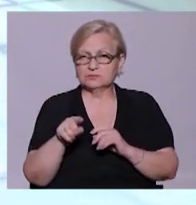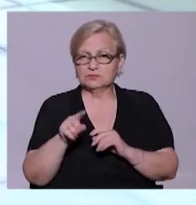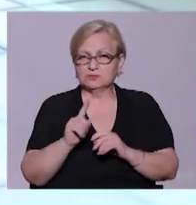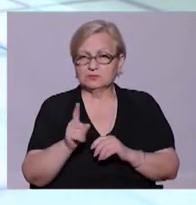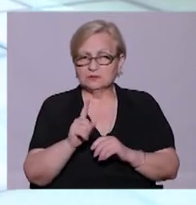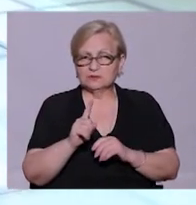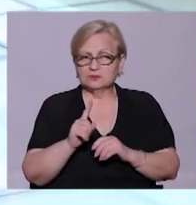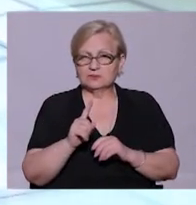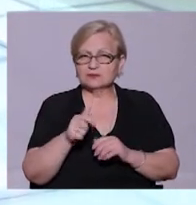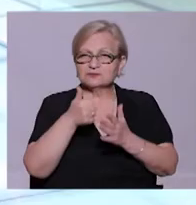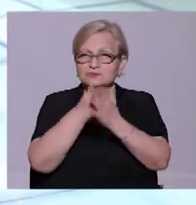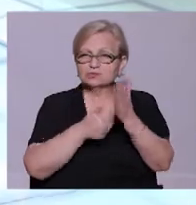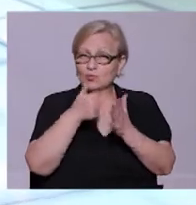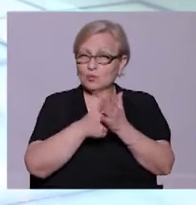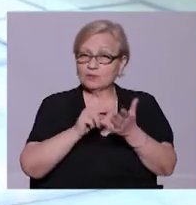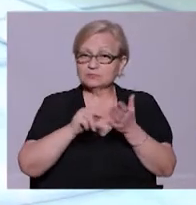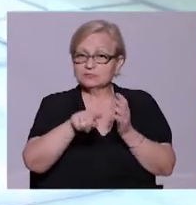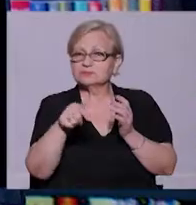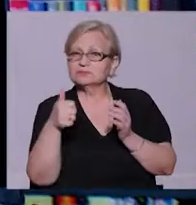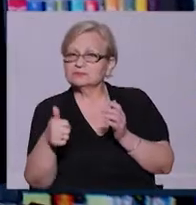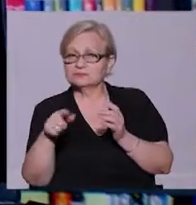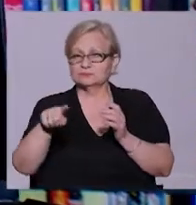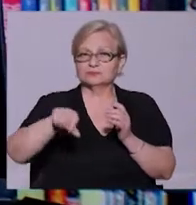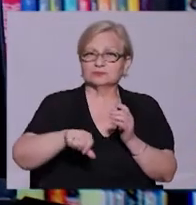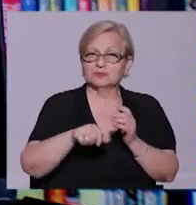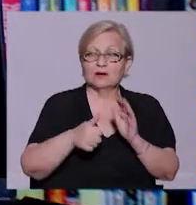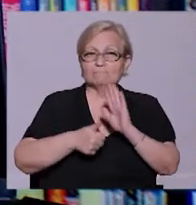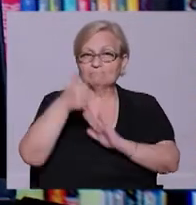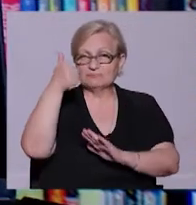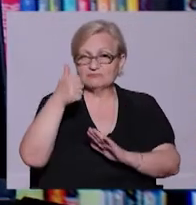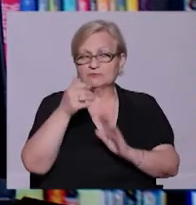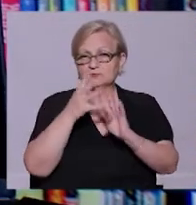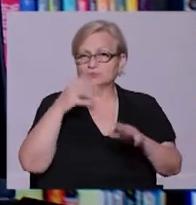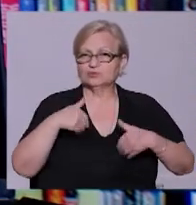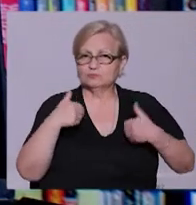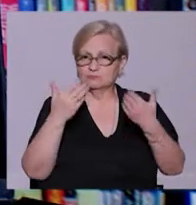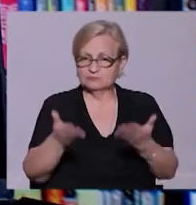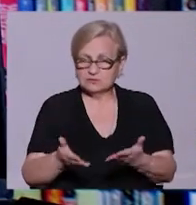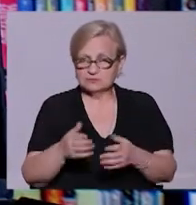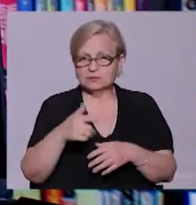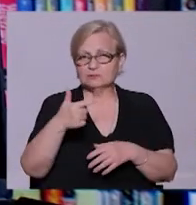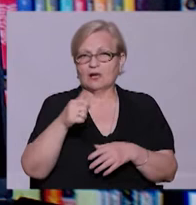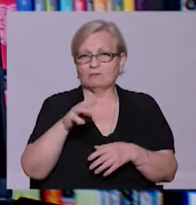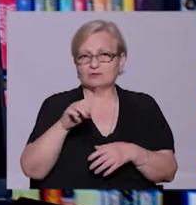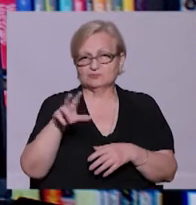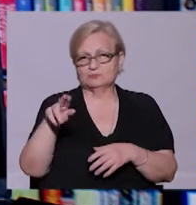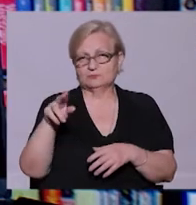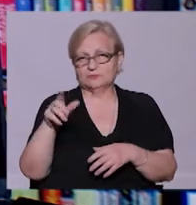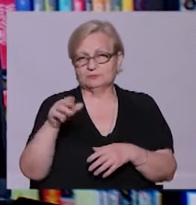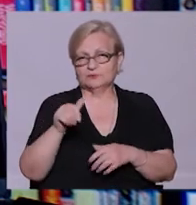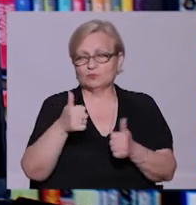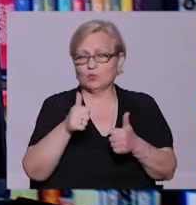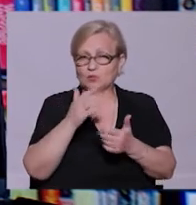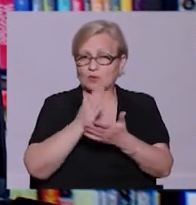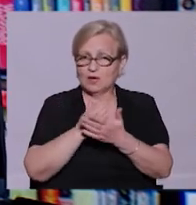რას შეუქებდი ნაწერში? პირველ რიგში მიესალმე, მაგალითად, გამარჯობა პეპი. მოიკითხე,